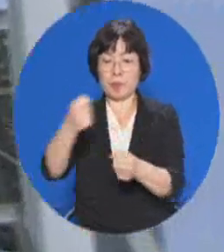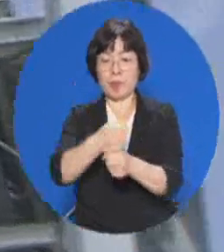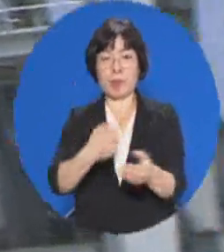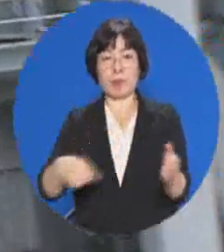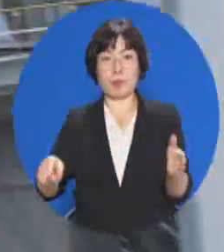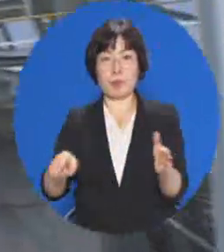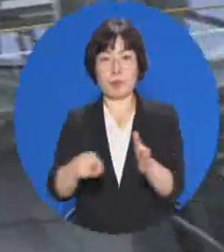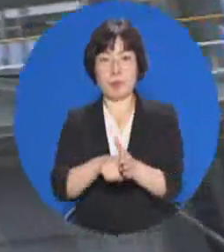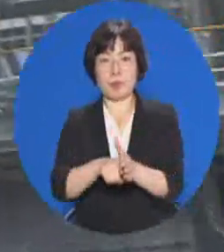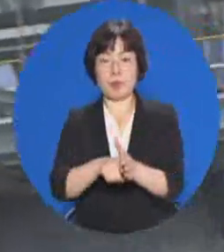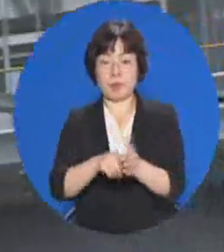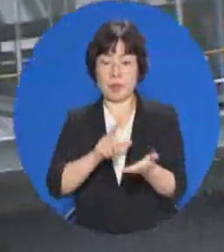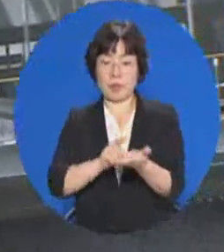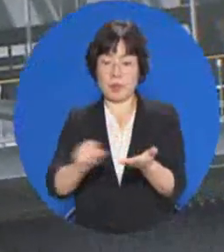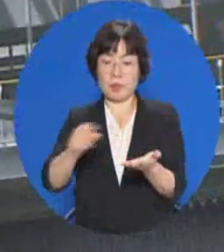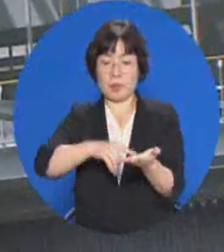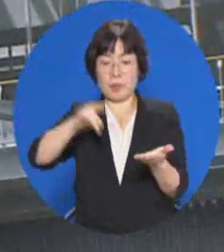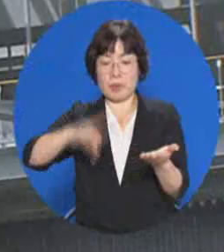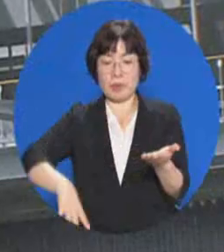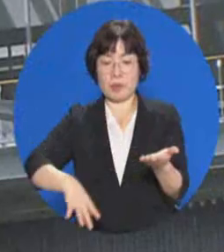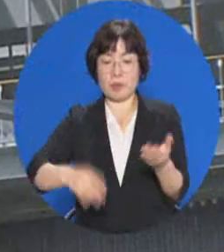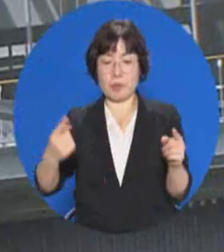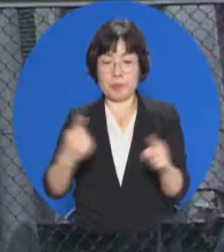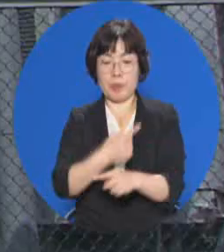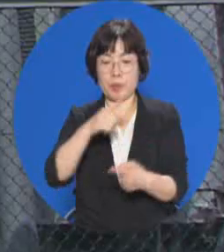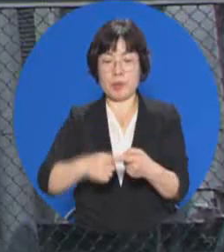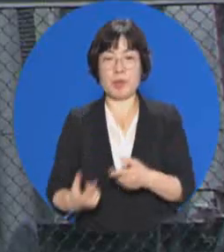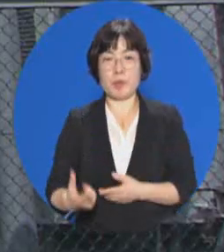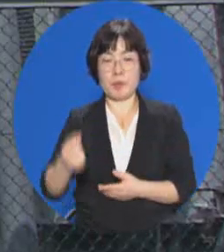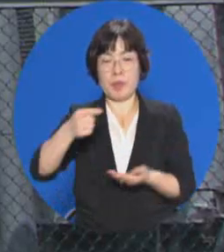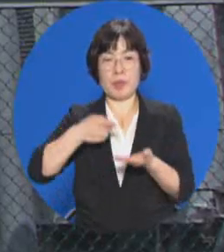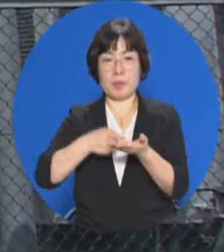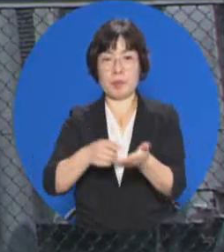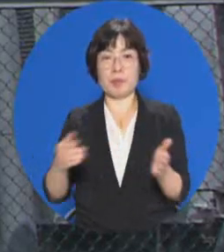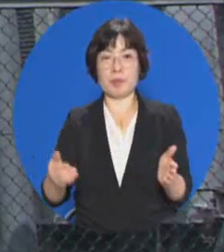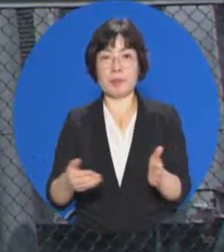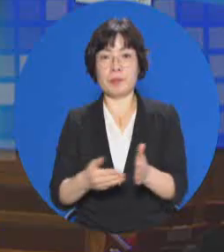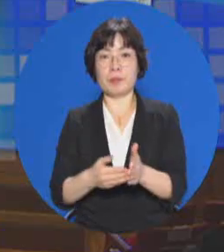마련을 위한 지방세법 개정안의 조속한 처리를 촉구했습니다.